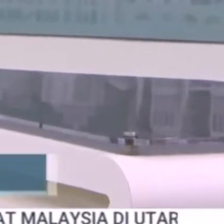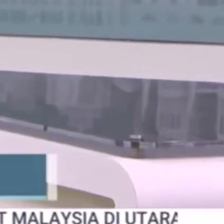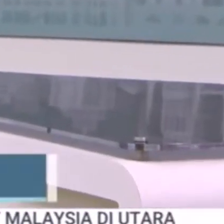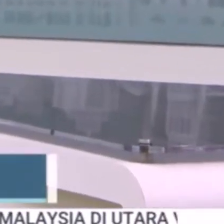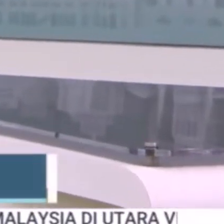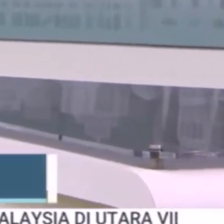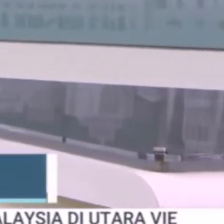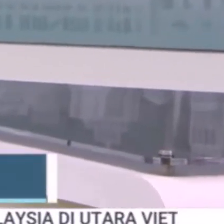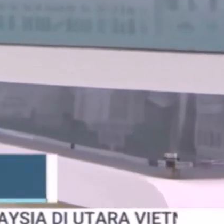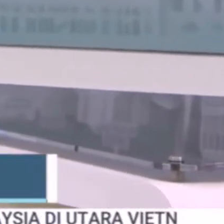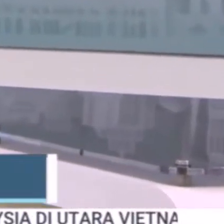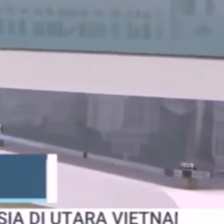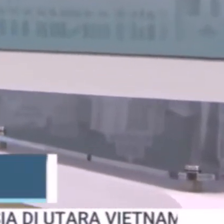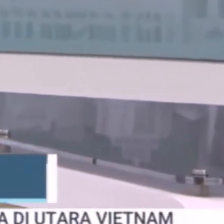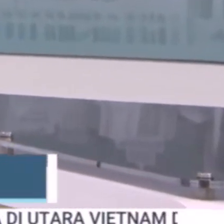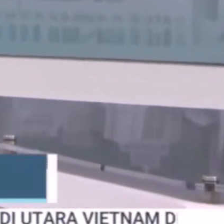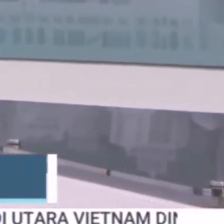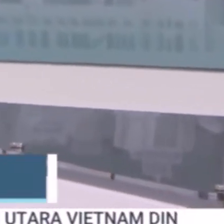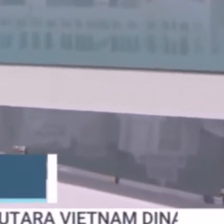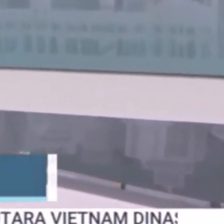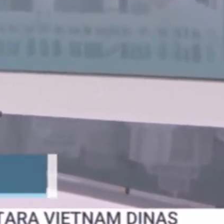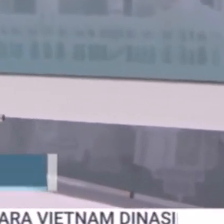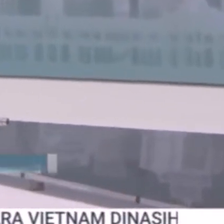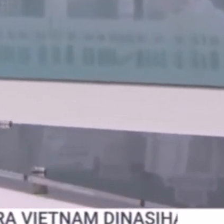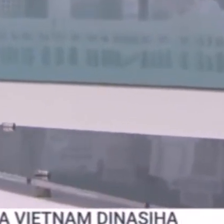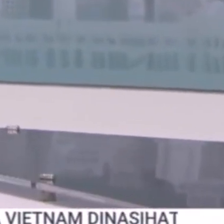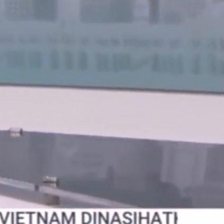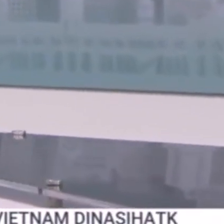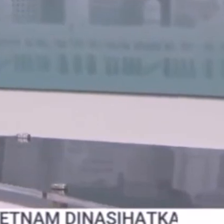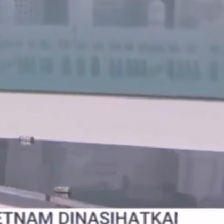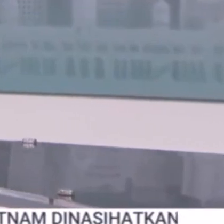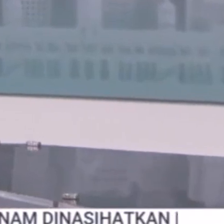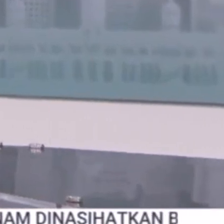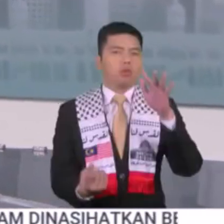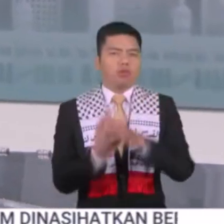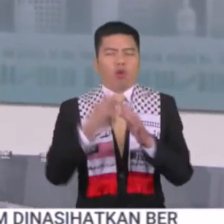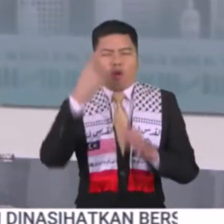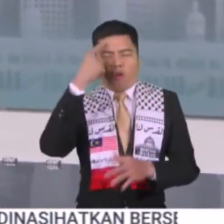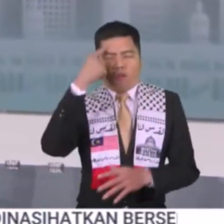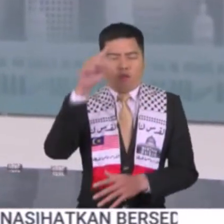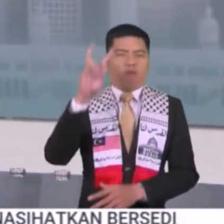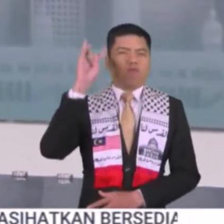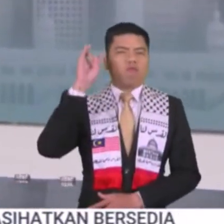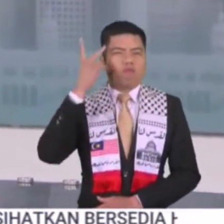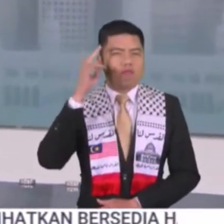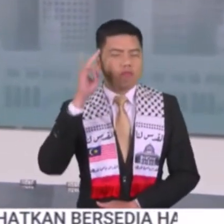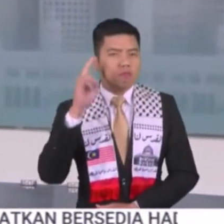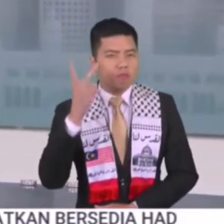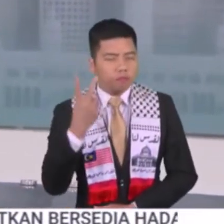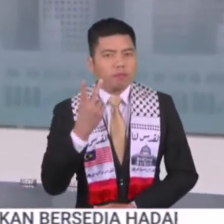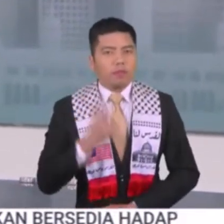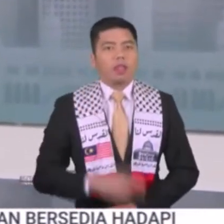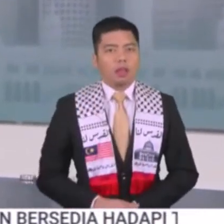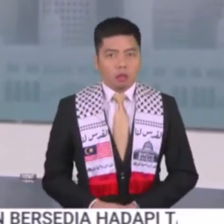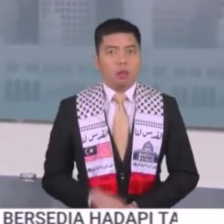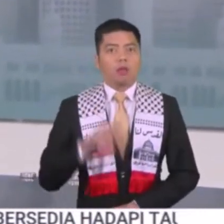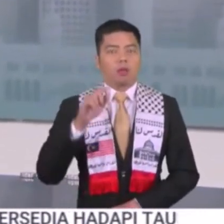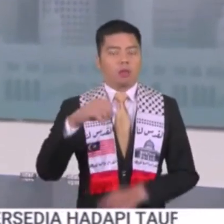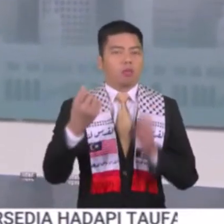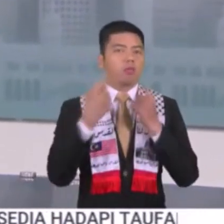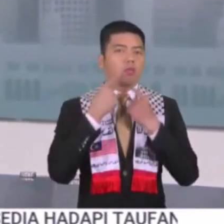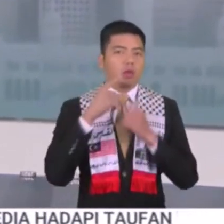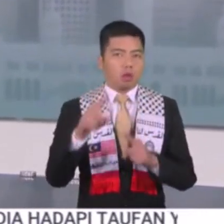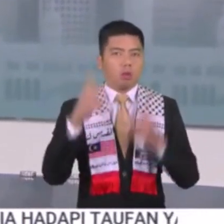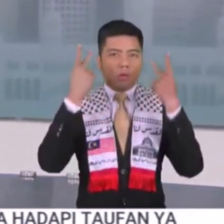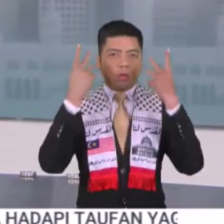Perkara menyentuh sensitiviti agama dan kaum tidak perlu dijadikan isu sehingga menimbulkan kontroversi. Itu